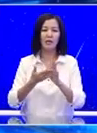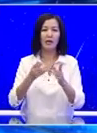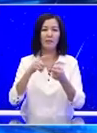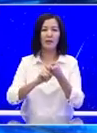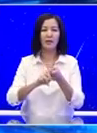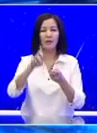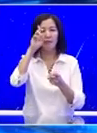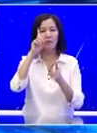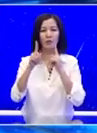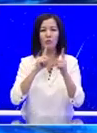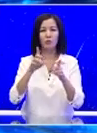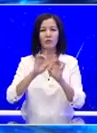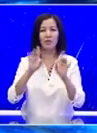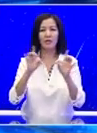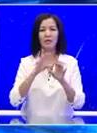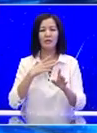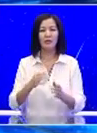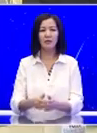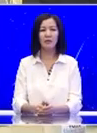комиссия отырысында айтты.